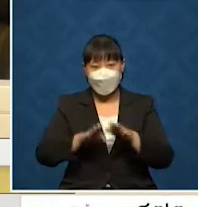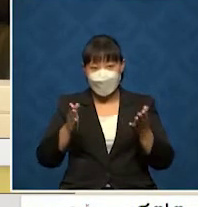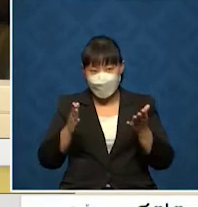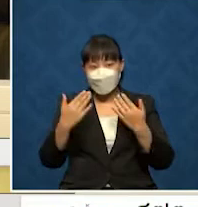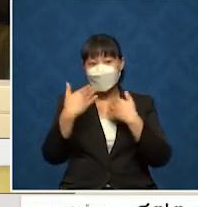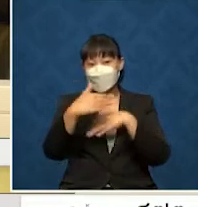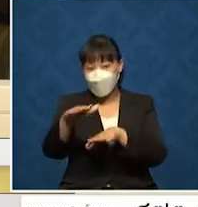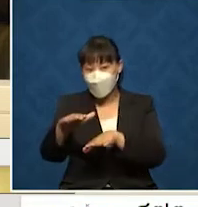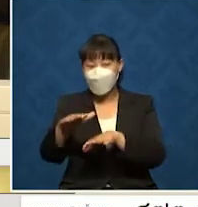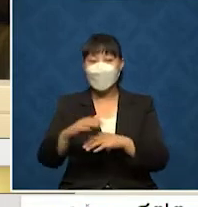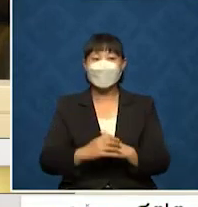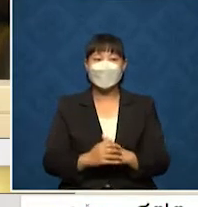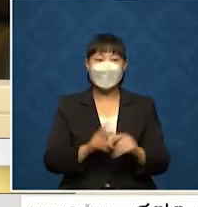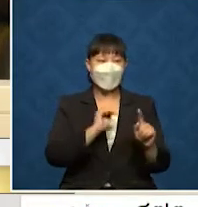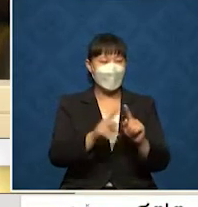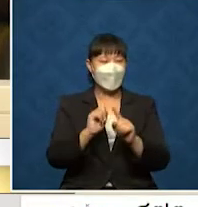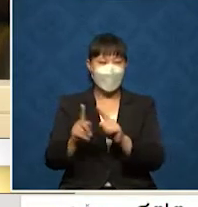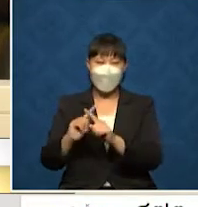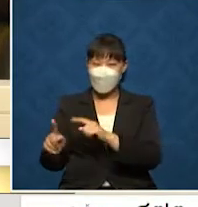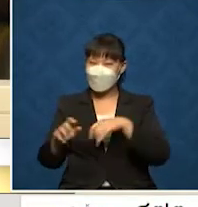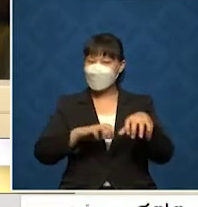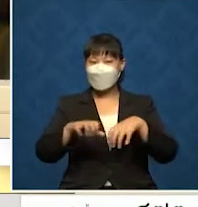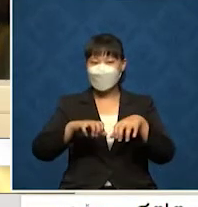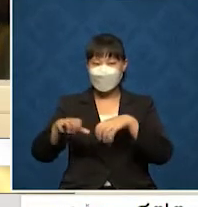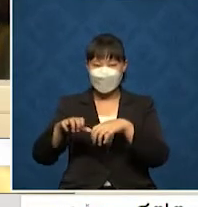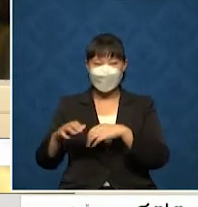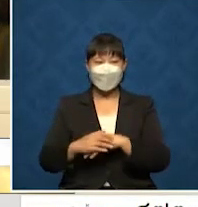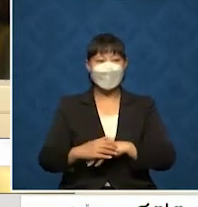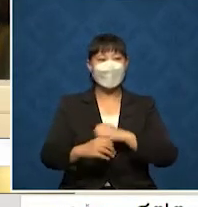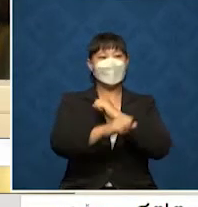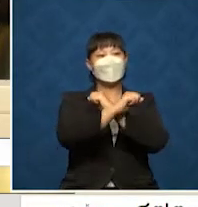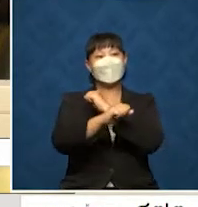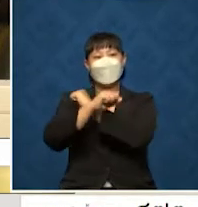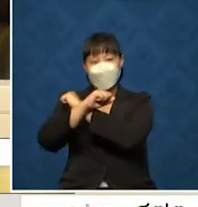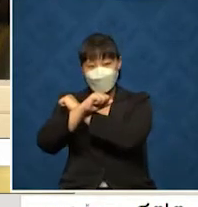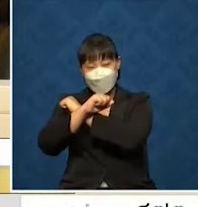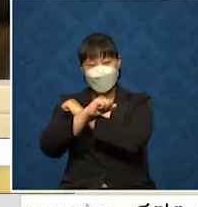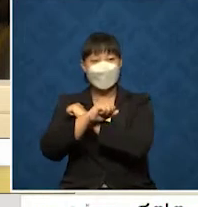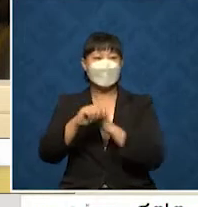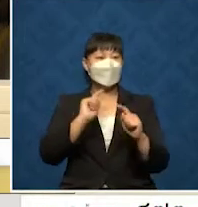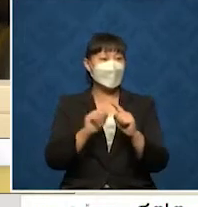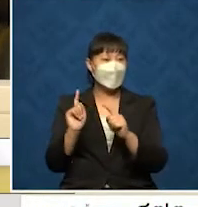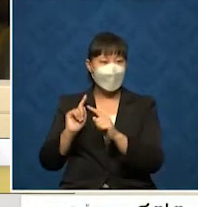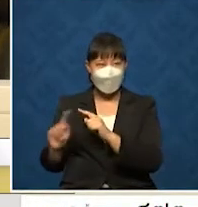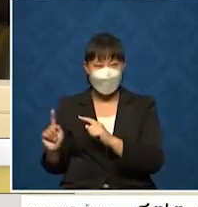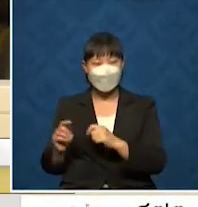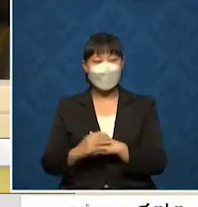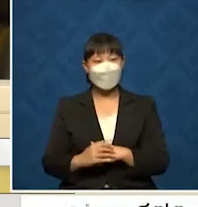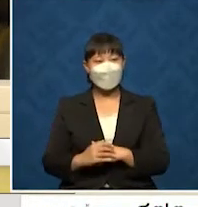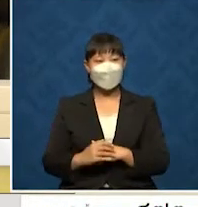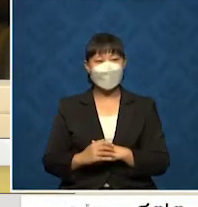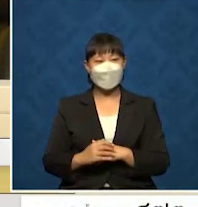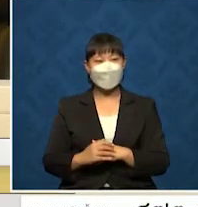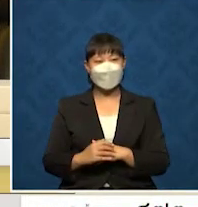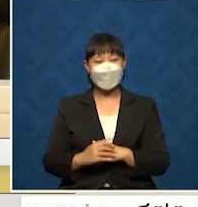นก็ได้ดำเนินการและการสกัดกั้นต่างๆซึ่งประเทศปลายท